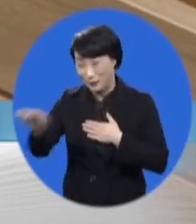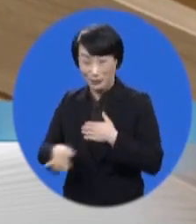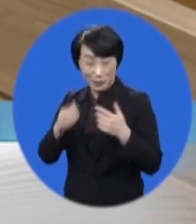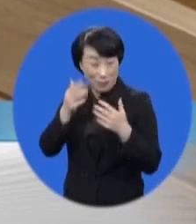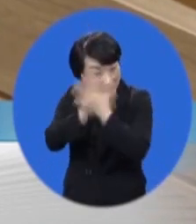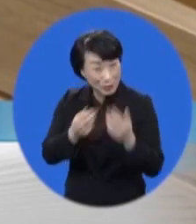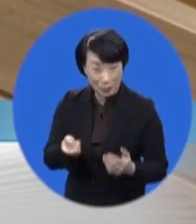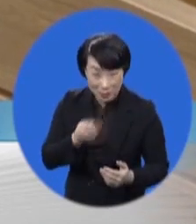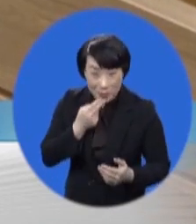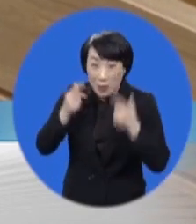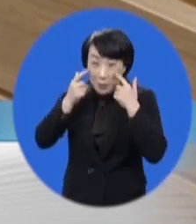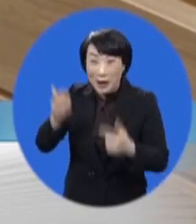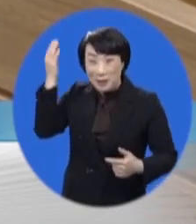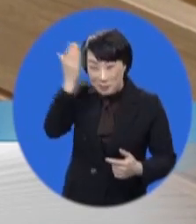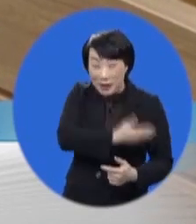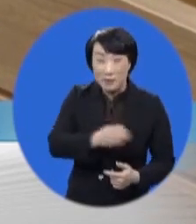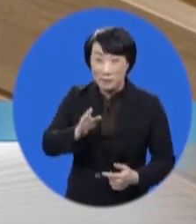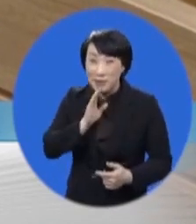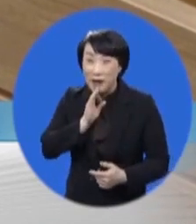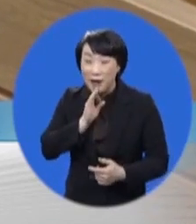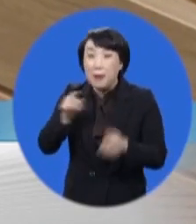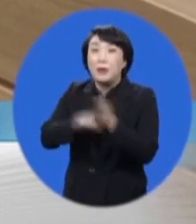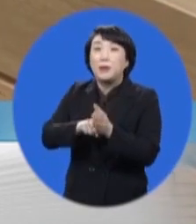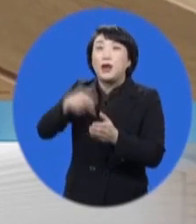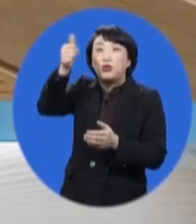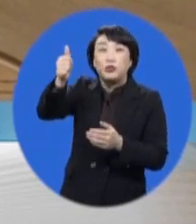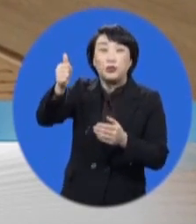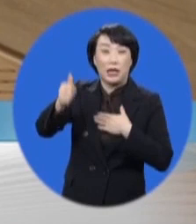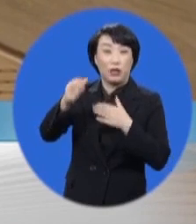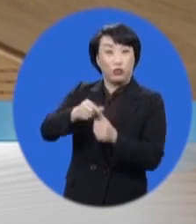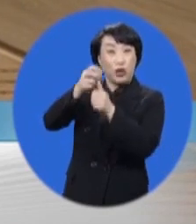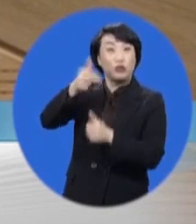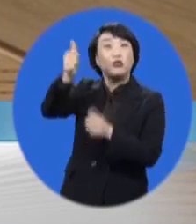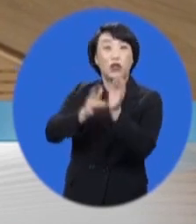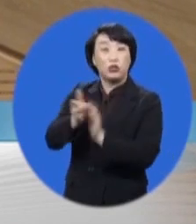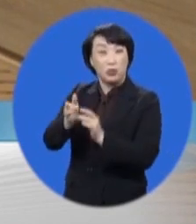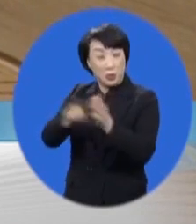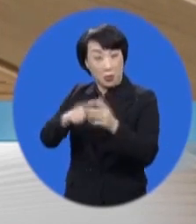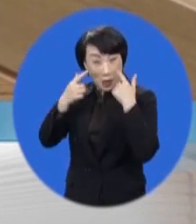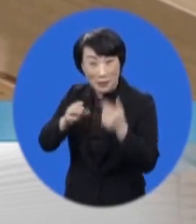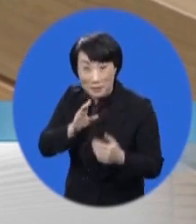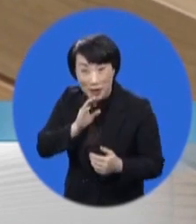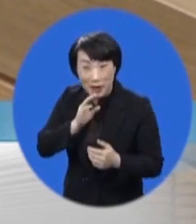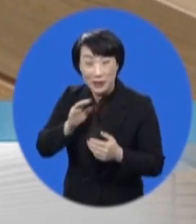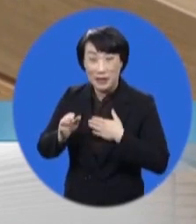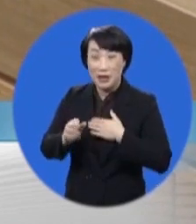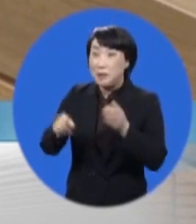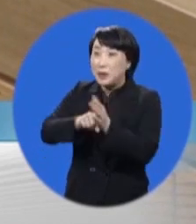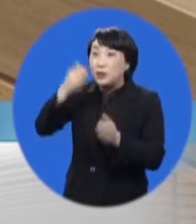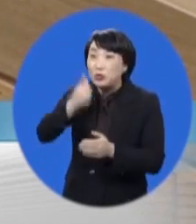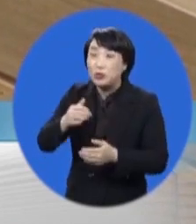말이오. 우리는 믿음의 대상이 반드시 나의 구세주 예수요, 믿음의 대상이 내